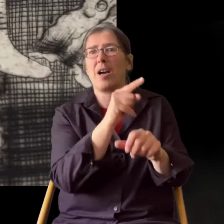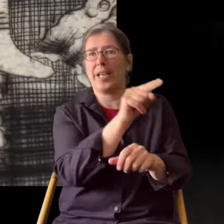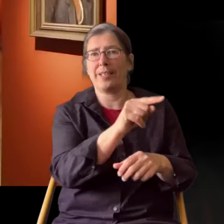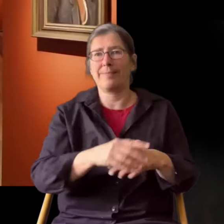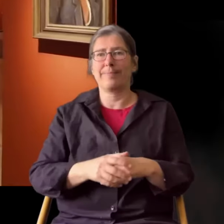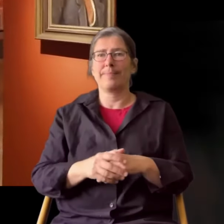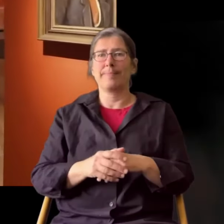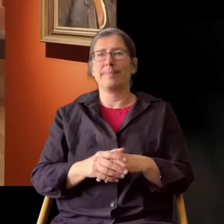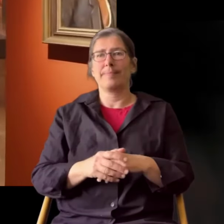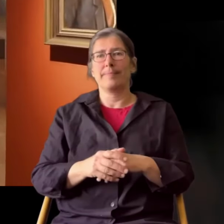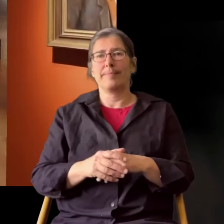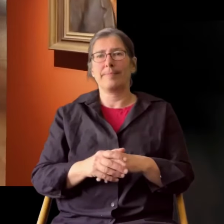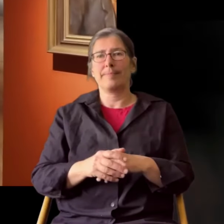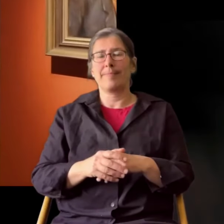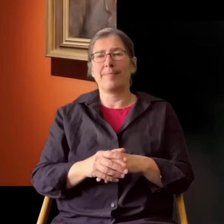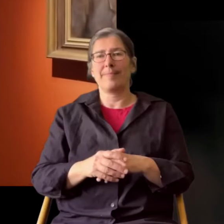vorbeimarschieren.